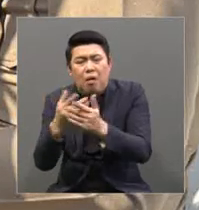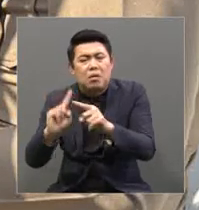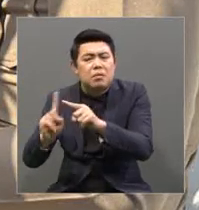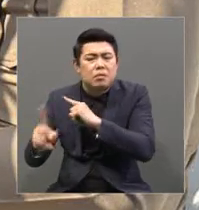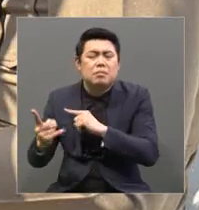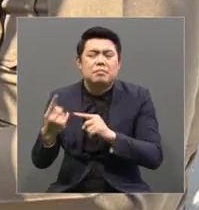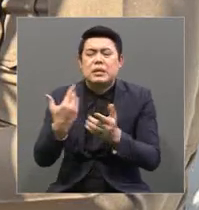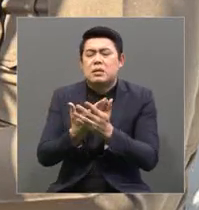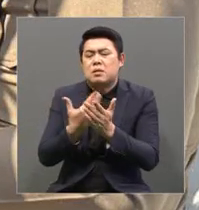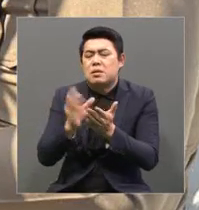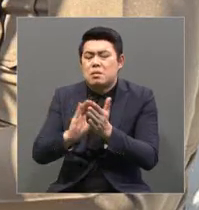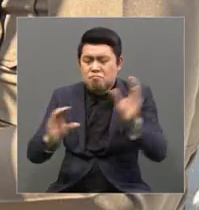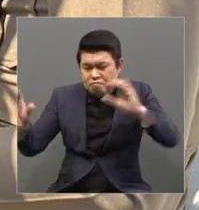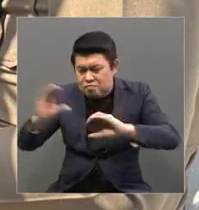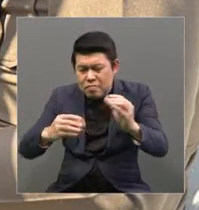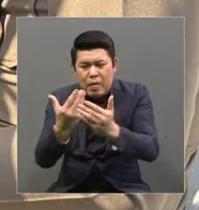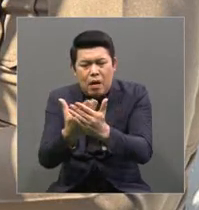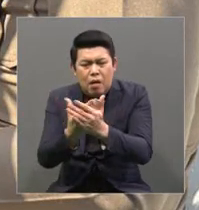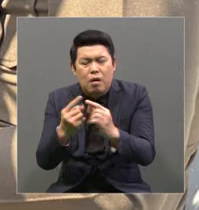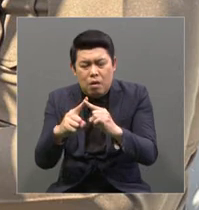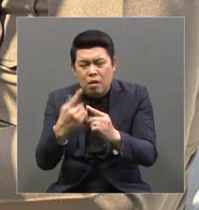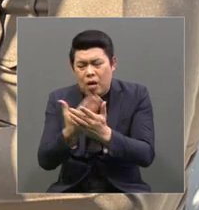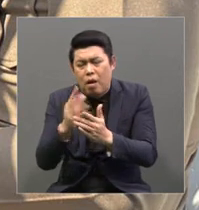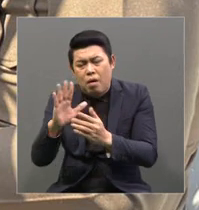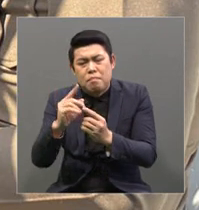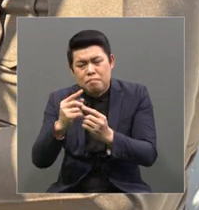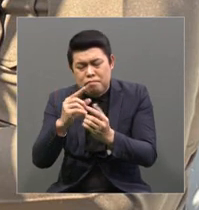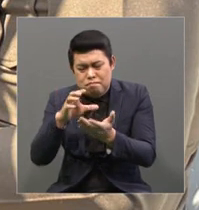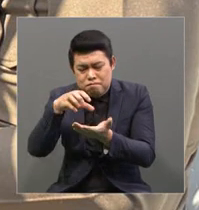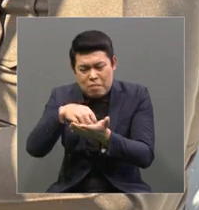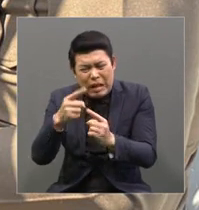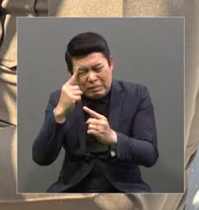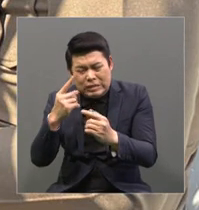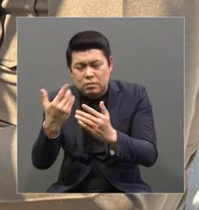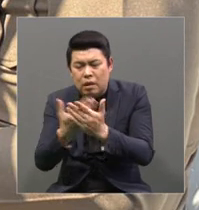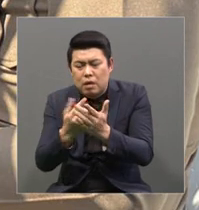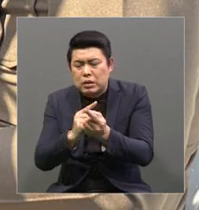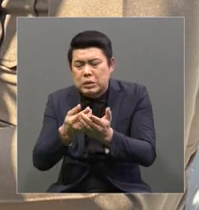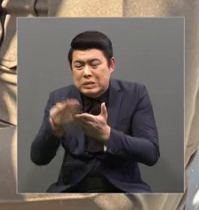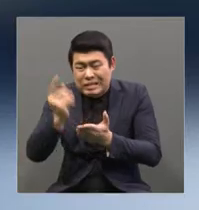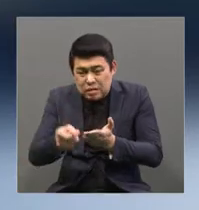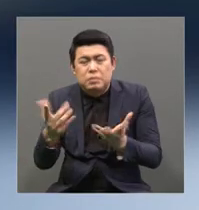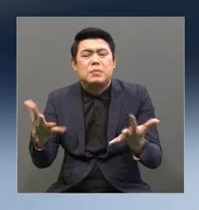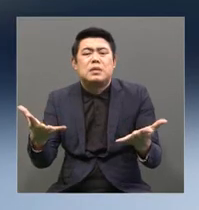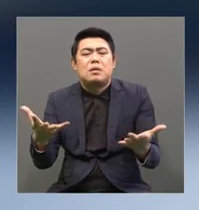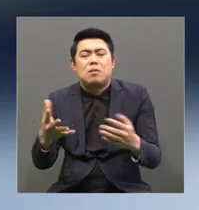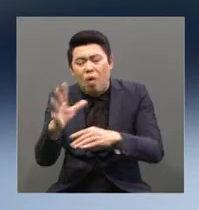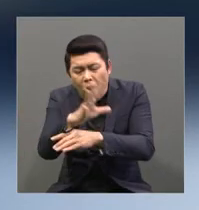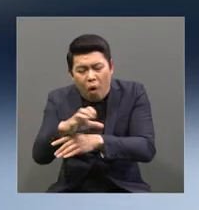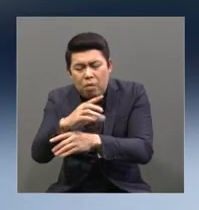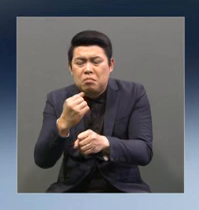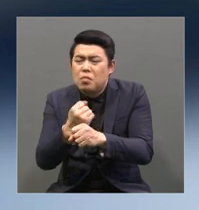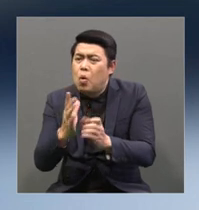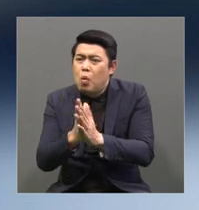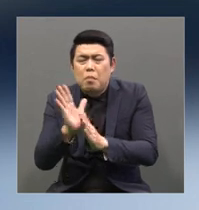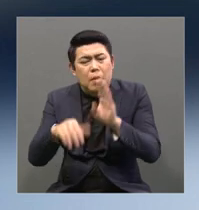ส่วนใหญ่เป็นการหลอกลงทุนเงินคริปโตเคอเรนซีซึ่งเป็นสกุลดิจิตอลที่เขาสร้างขึ้นมาเองไม่มีการซื้อขายในตลาดจริงมูลค่าความเ